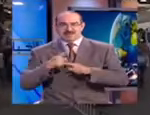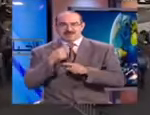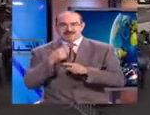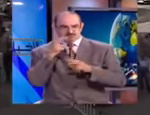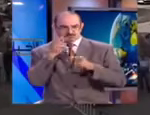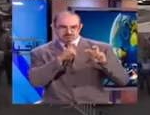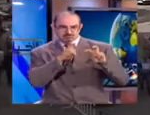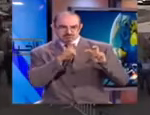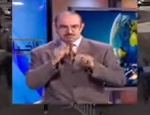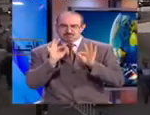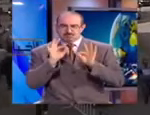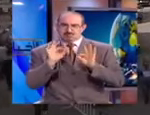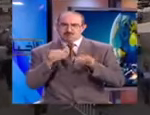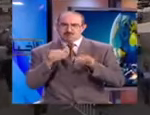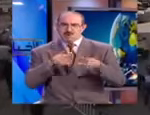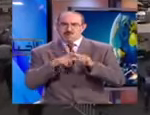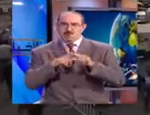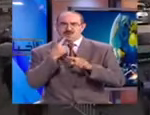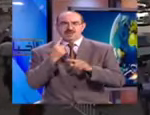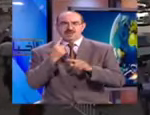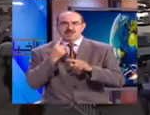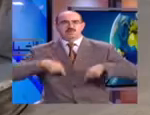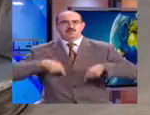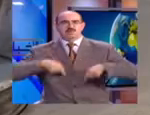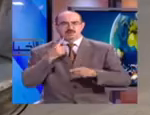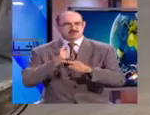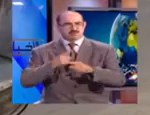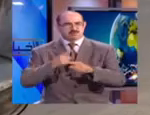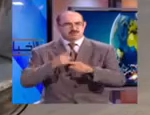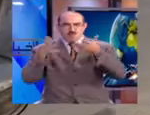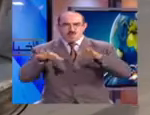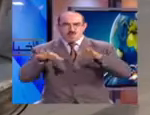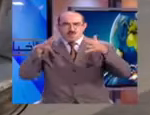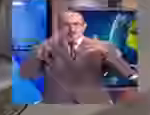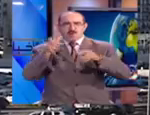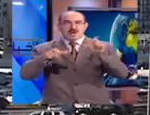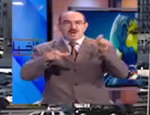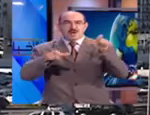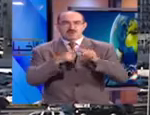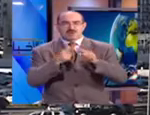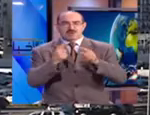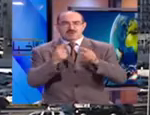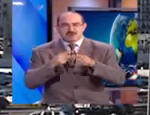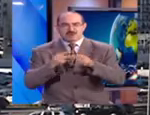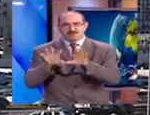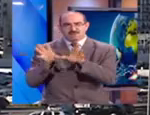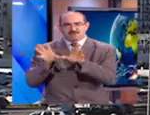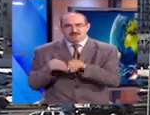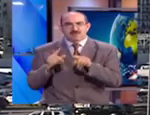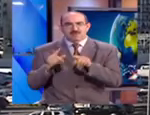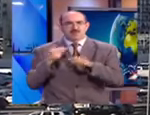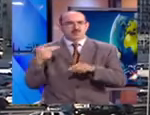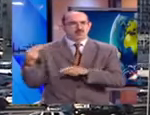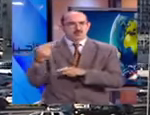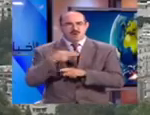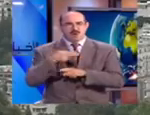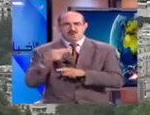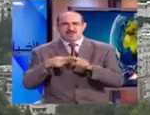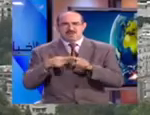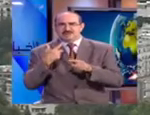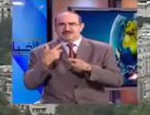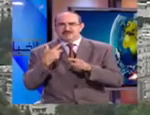الحكومة بإجراءات منع تجمعات الأشخاص مهما كان نوعها والاجتماعات العائلية عبر كامل